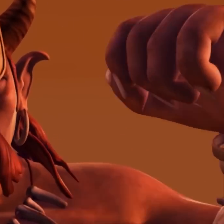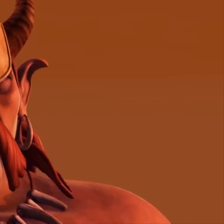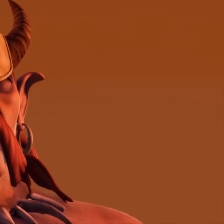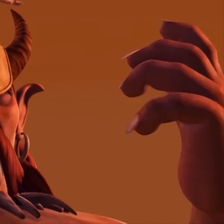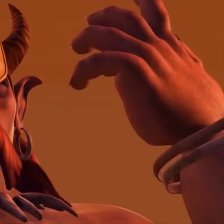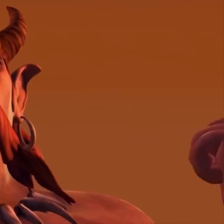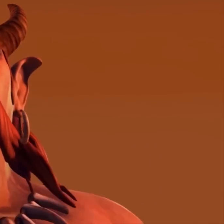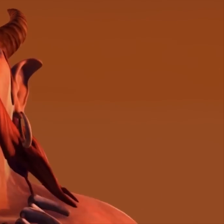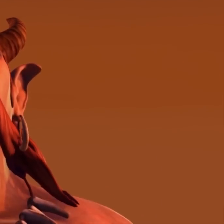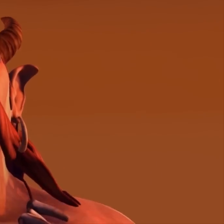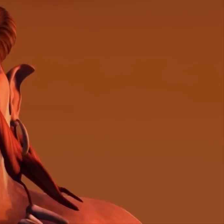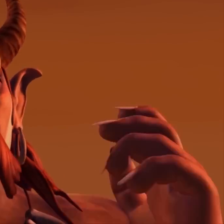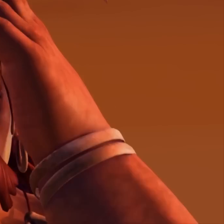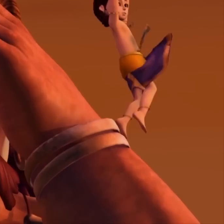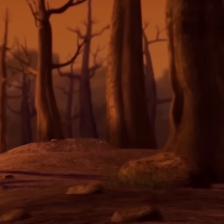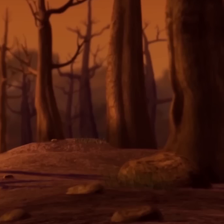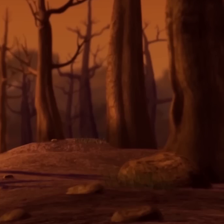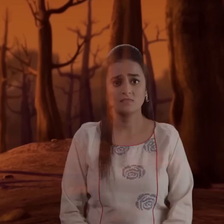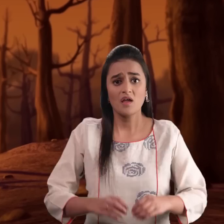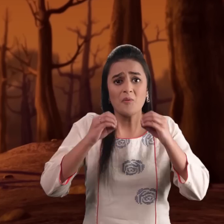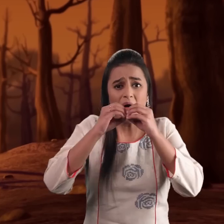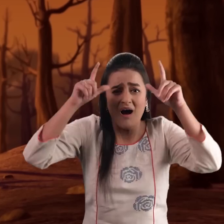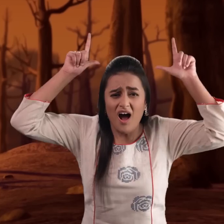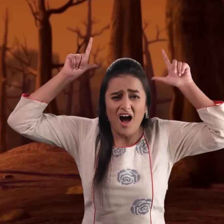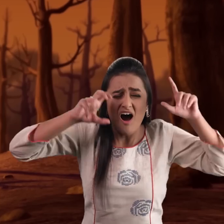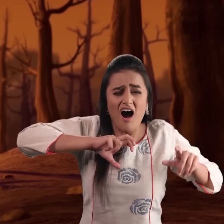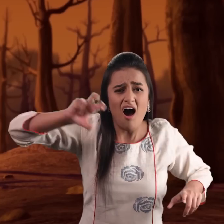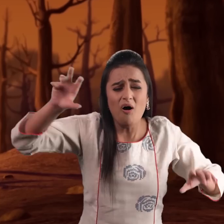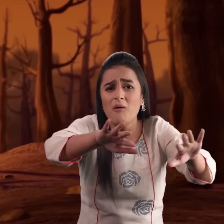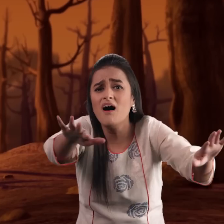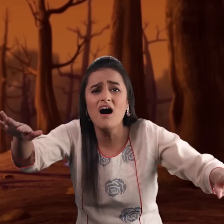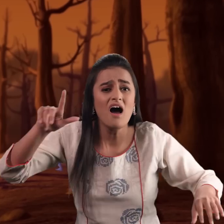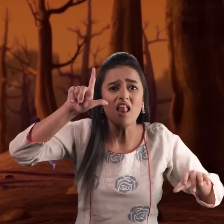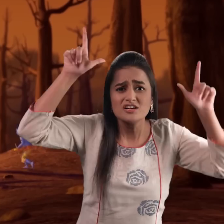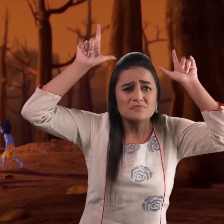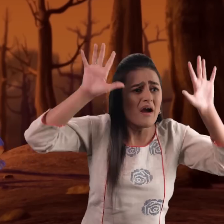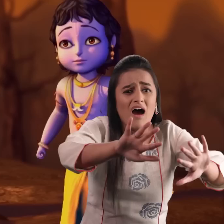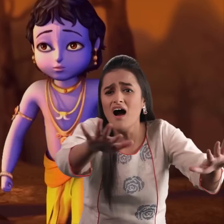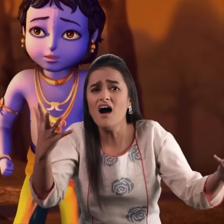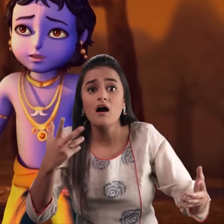लक्ष्मण!